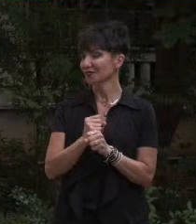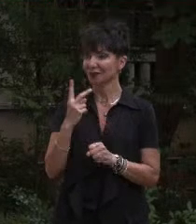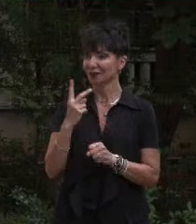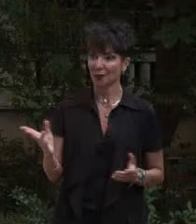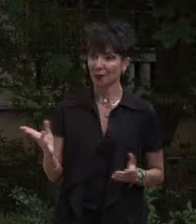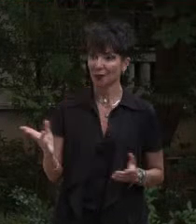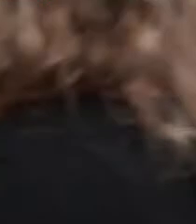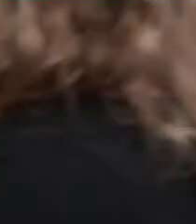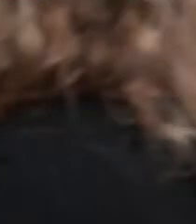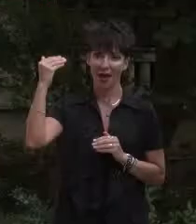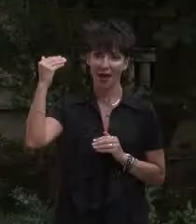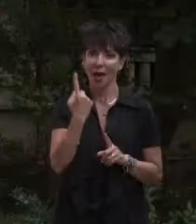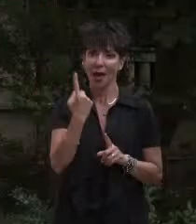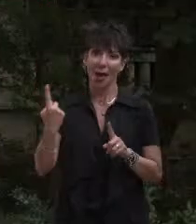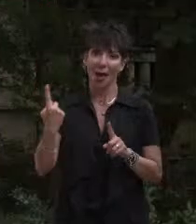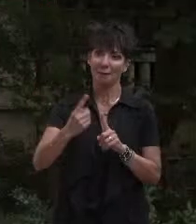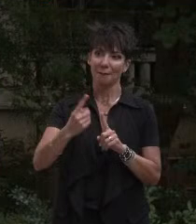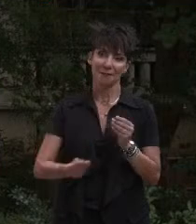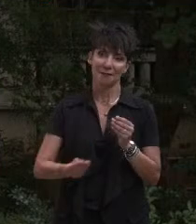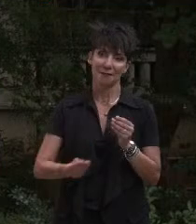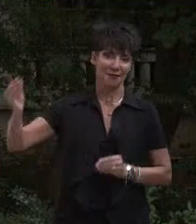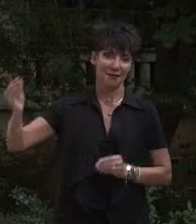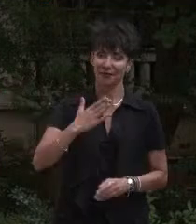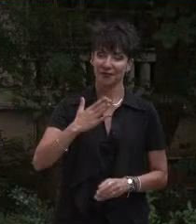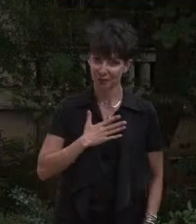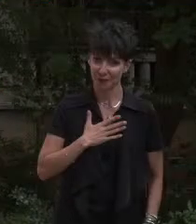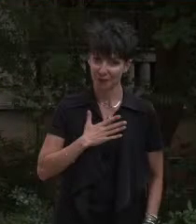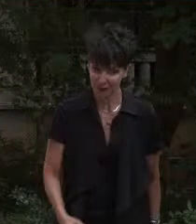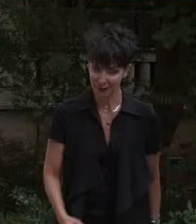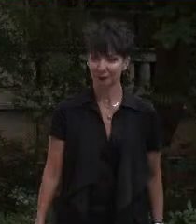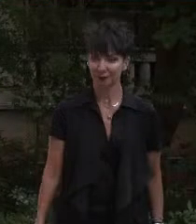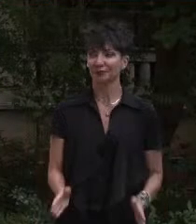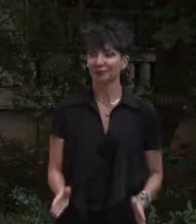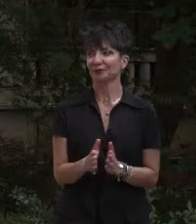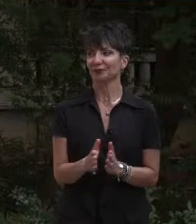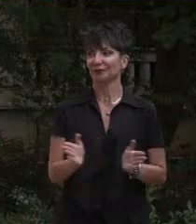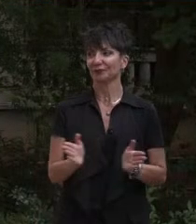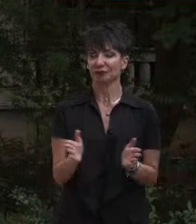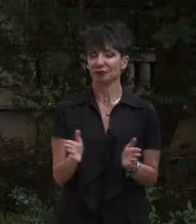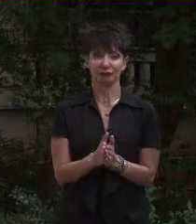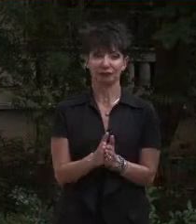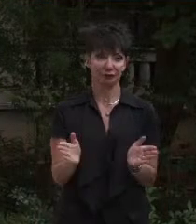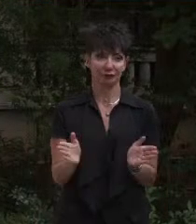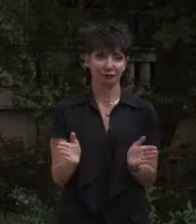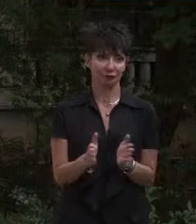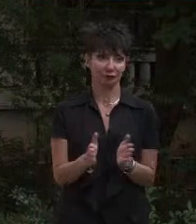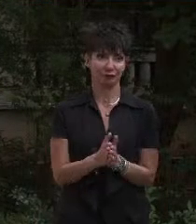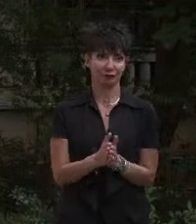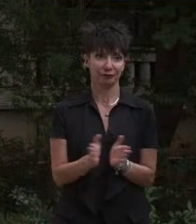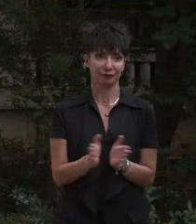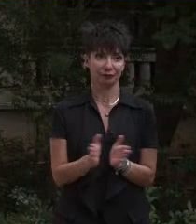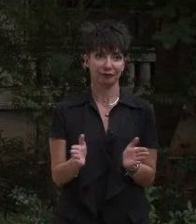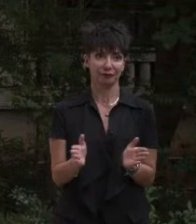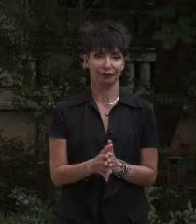επί 100. Ευχαριστώ πολύ. Ευχαριστούμε και εμείς.